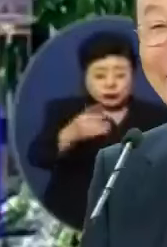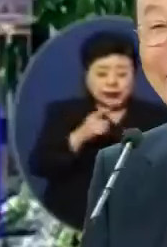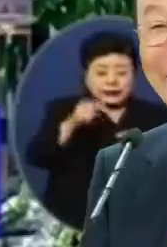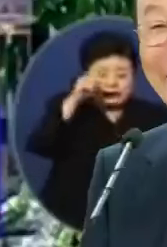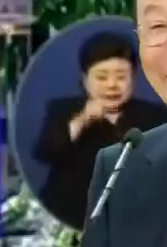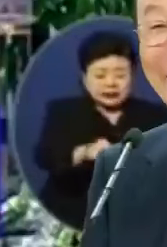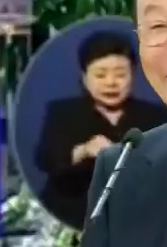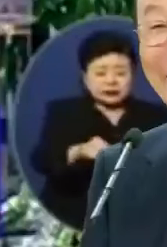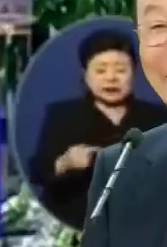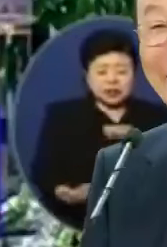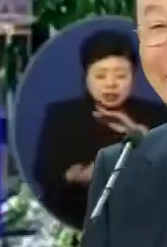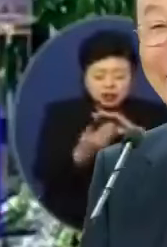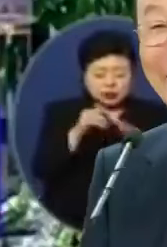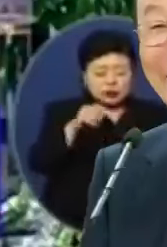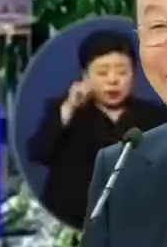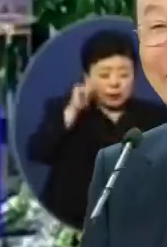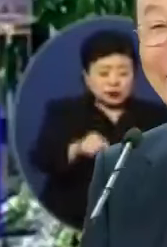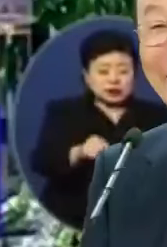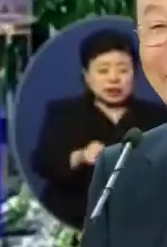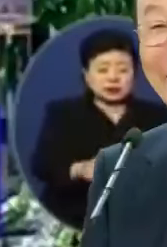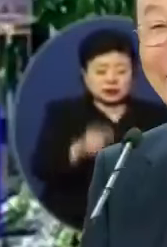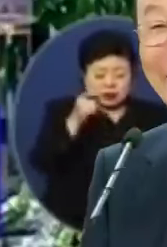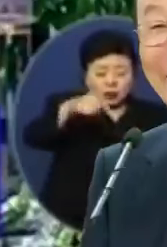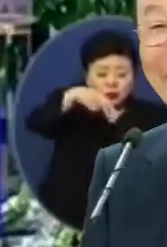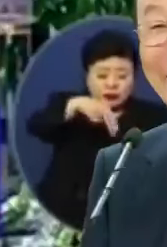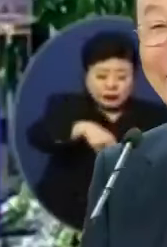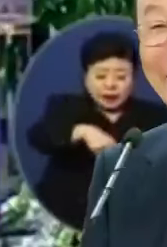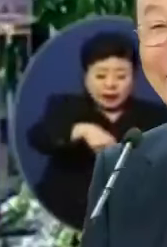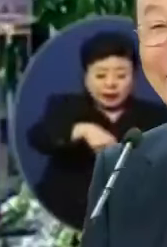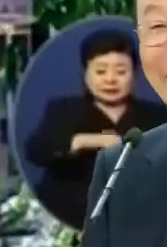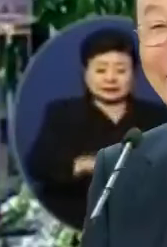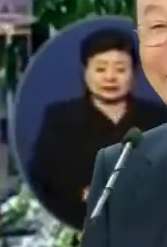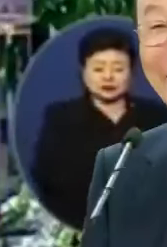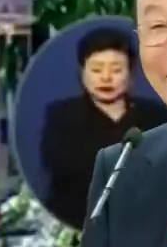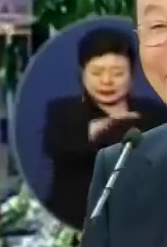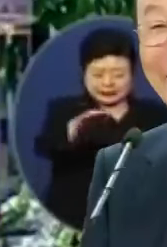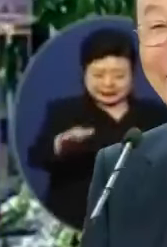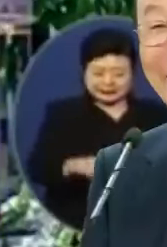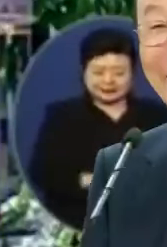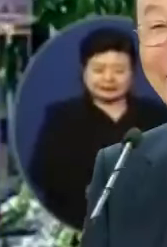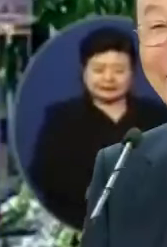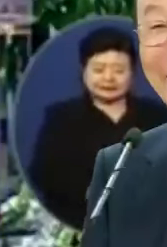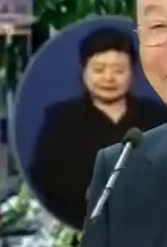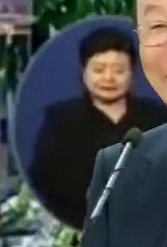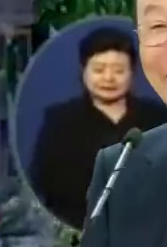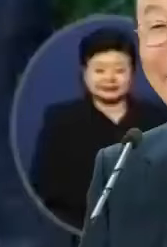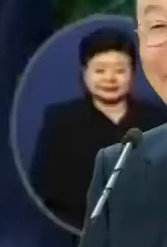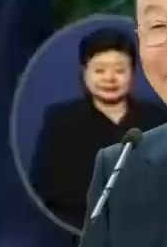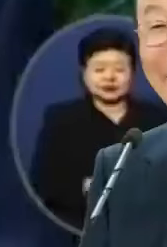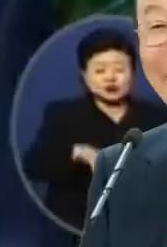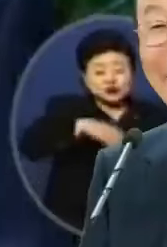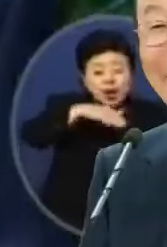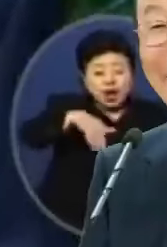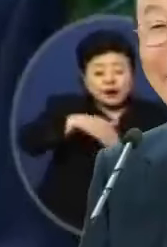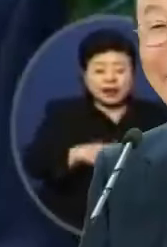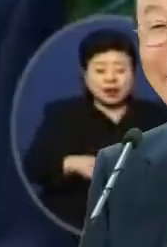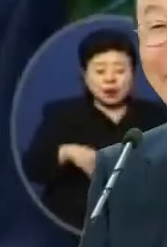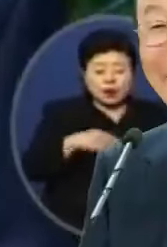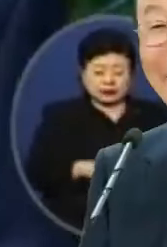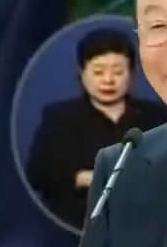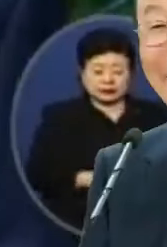말씀하심에 이루어졌으며 명령하심에 경고 있었도다. 우리도 우리 주위의